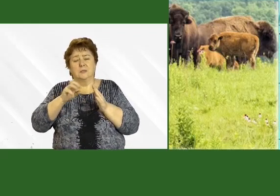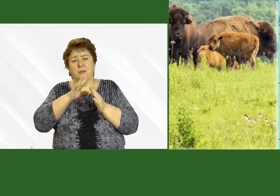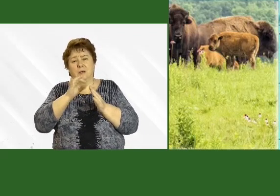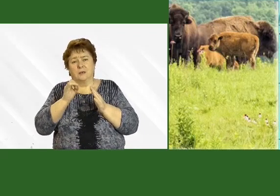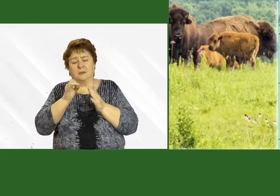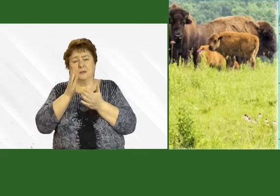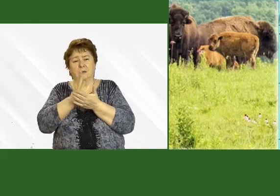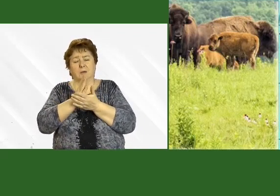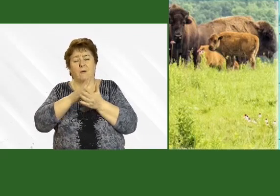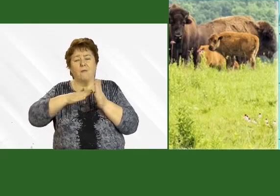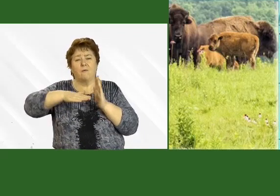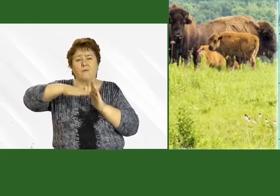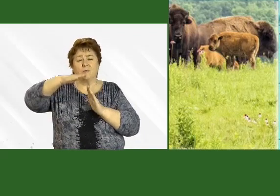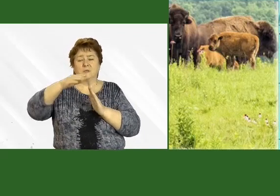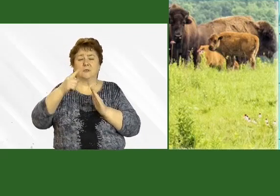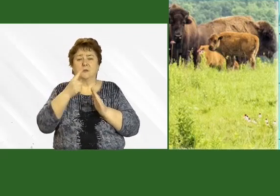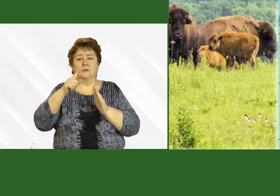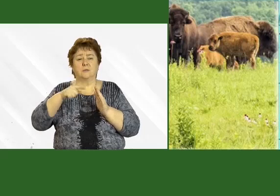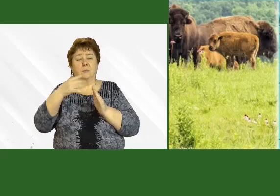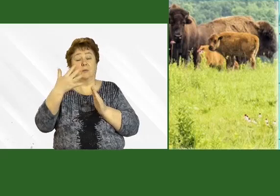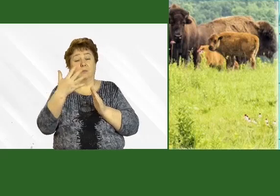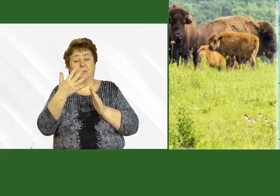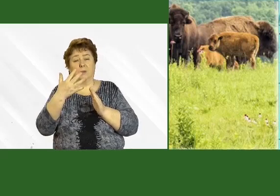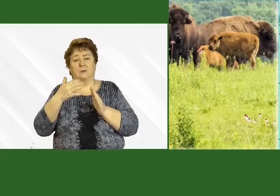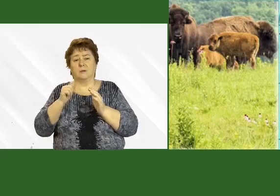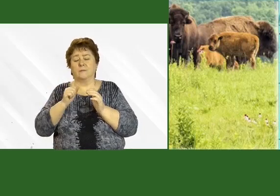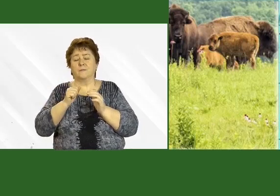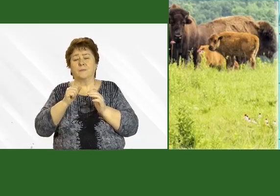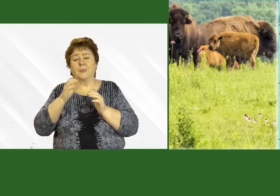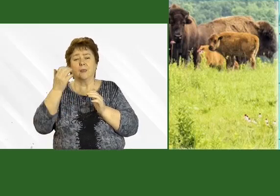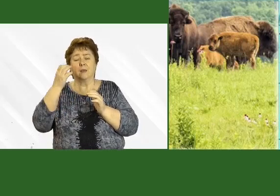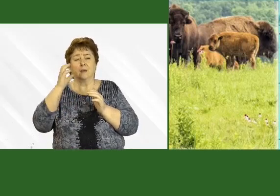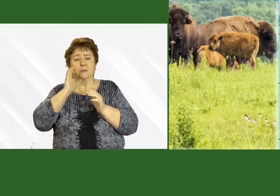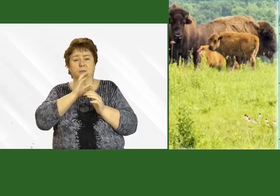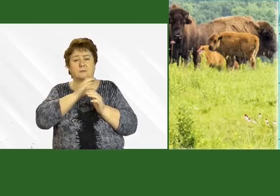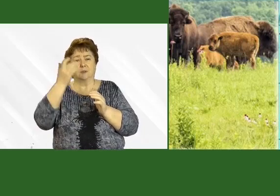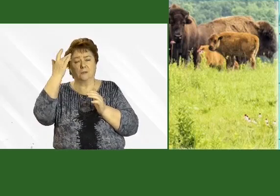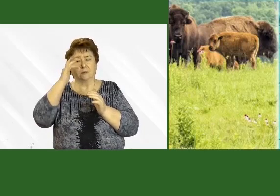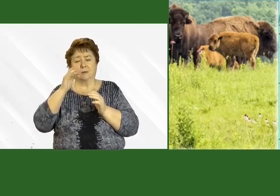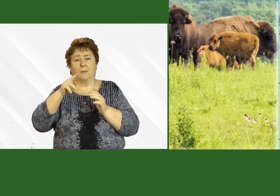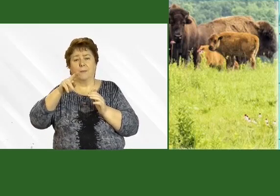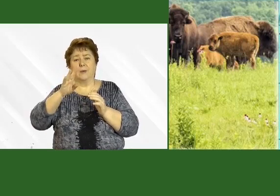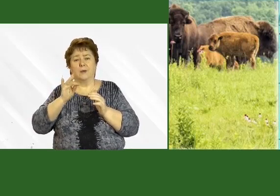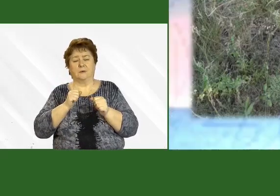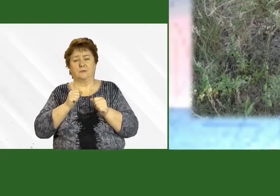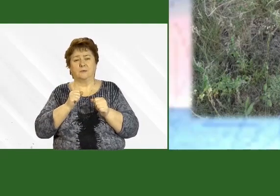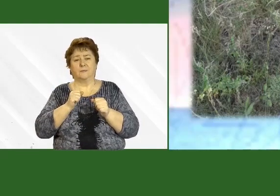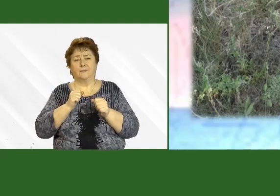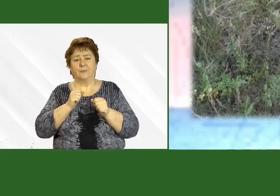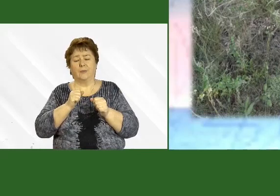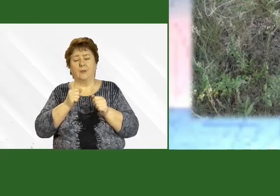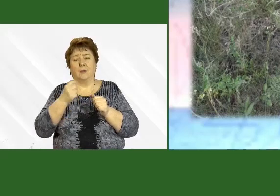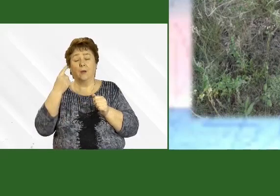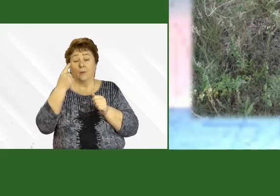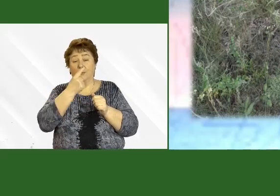достигающий высоту полтора метра северной америке называют прериями перед